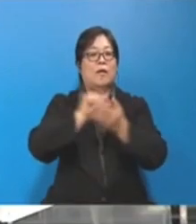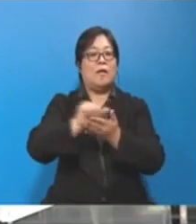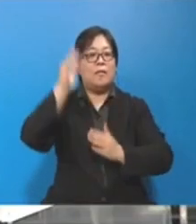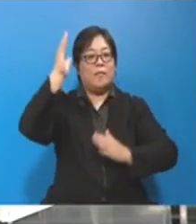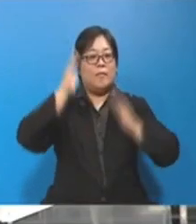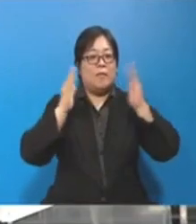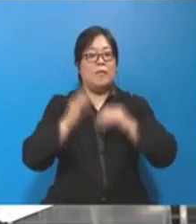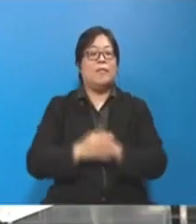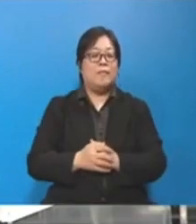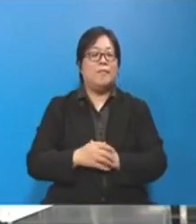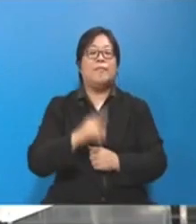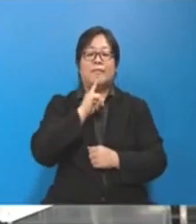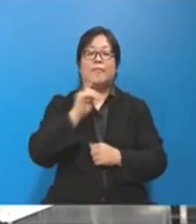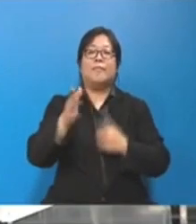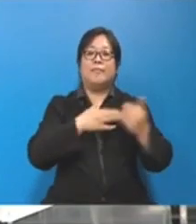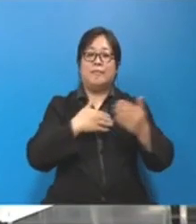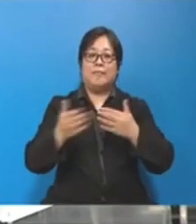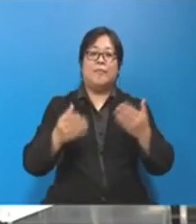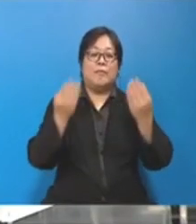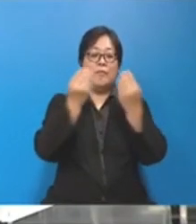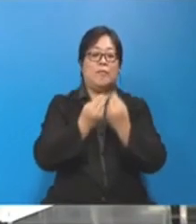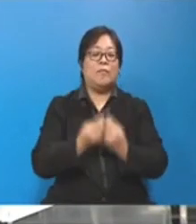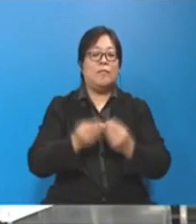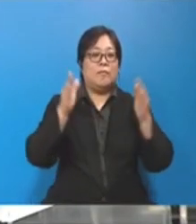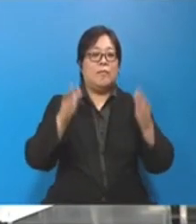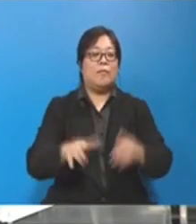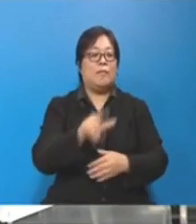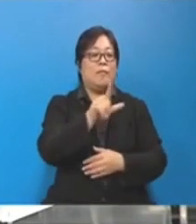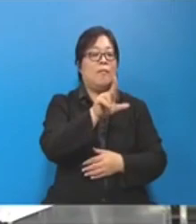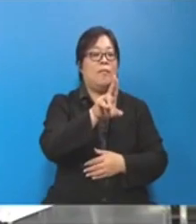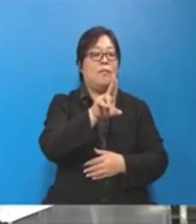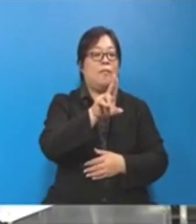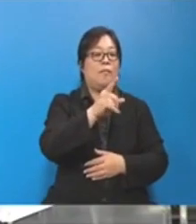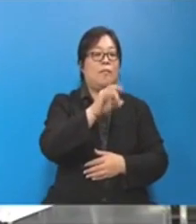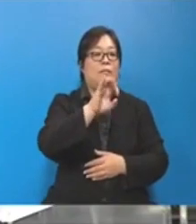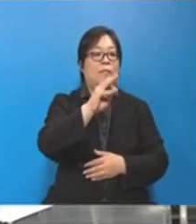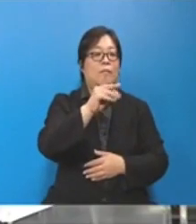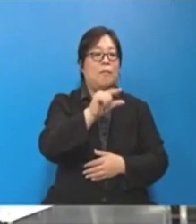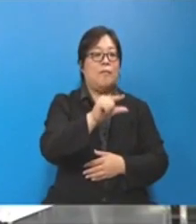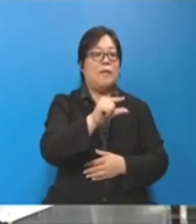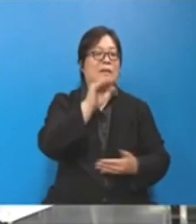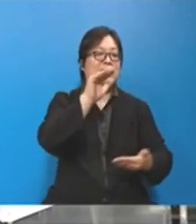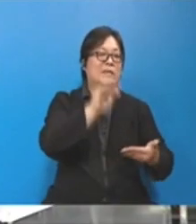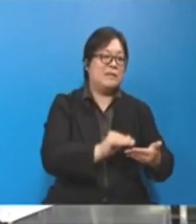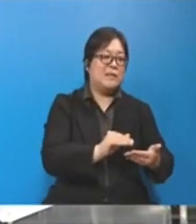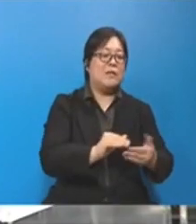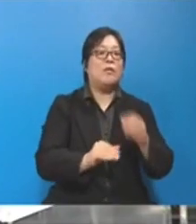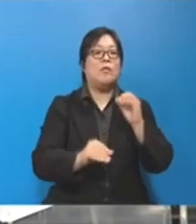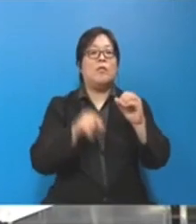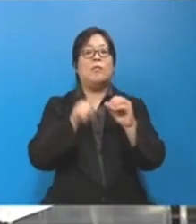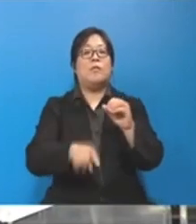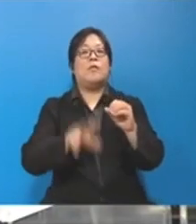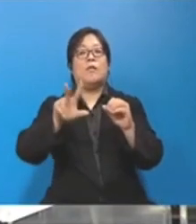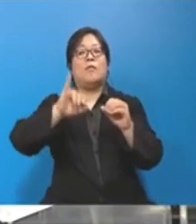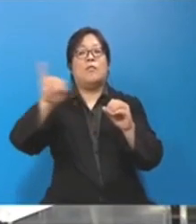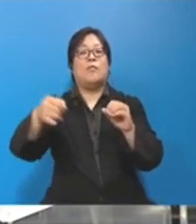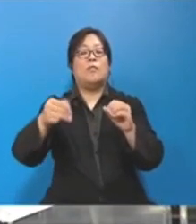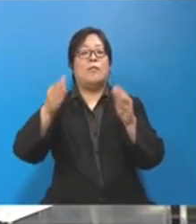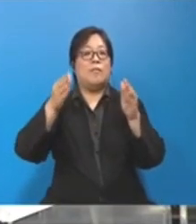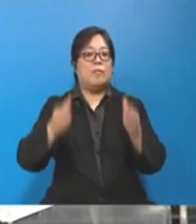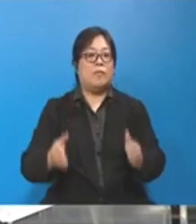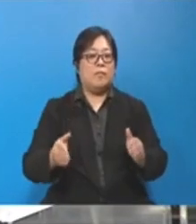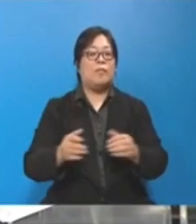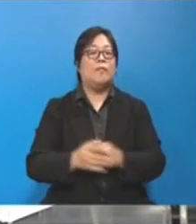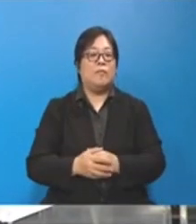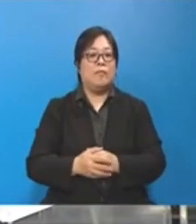walau bagaimanapun jumlah penduduk lembo jauh lebih rendah kosong enam tiga juta penduduk